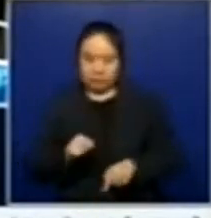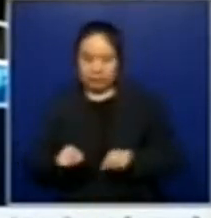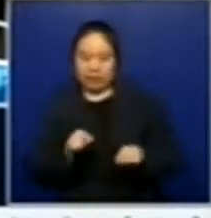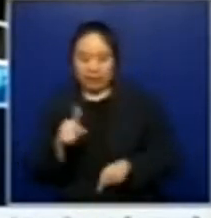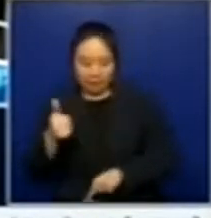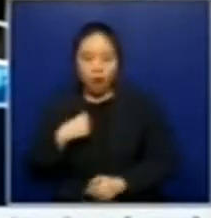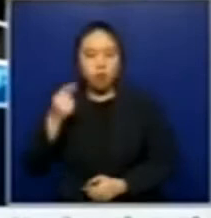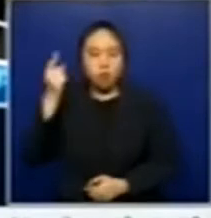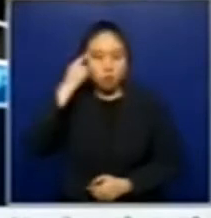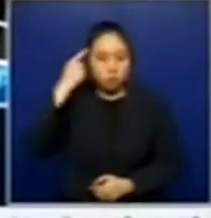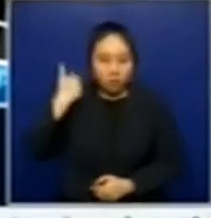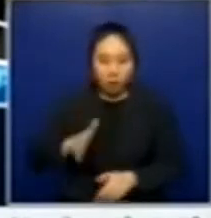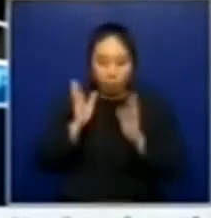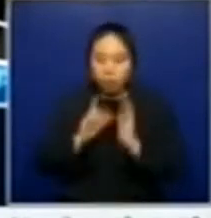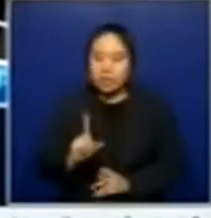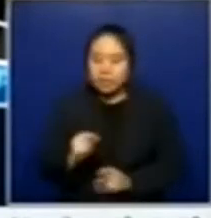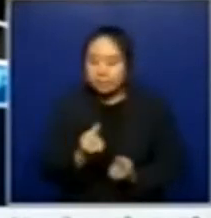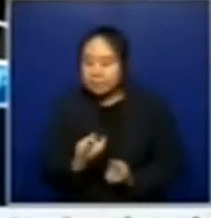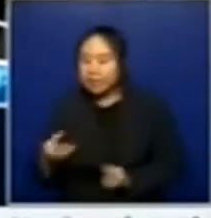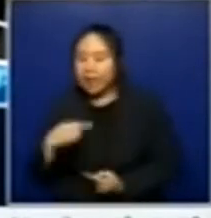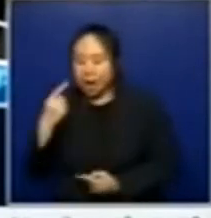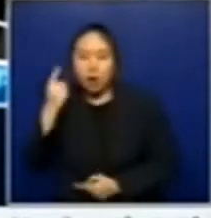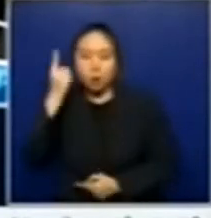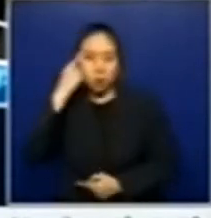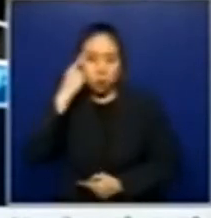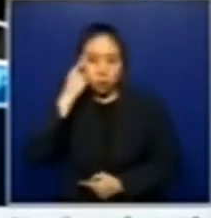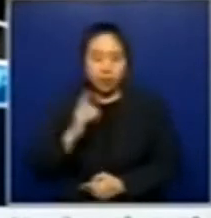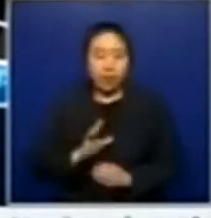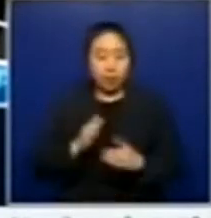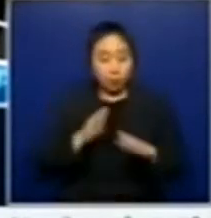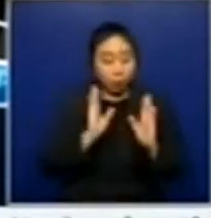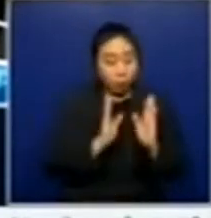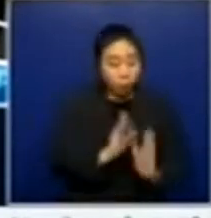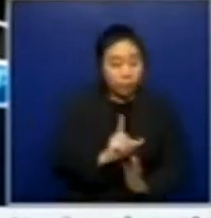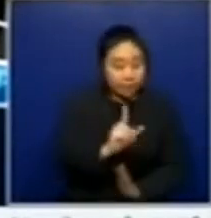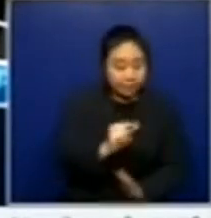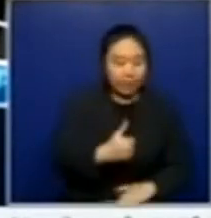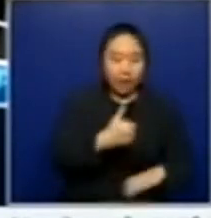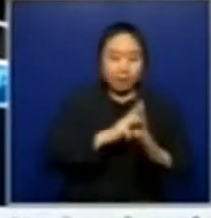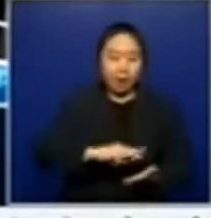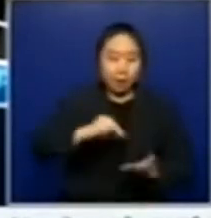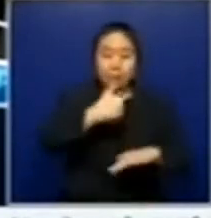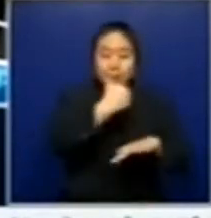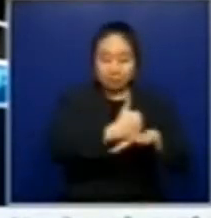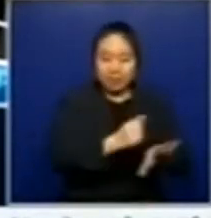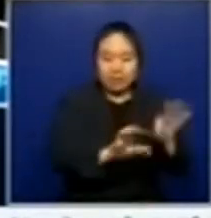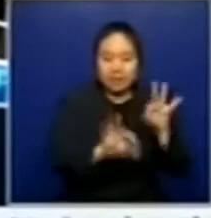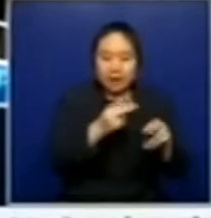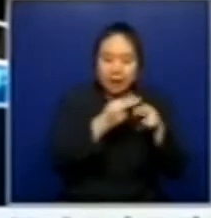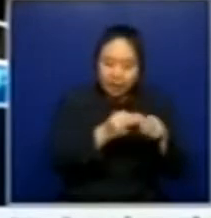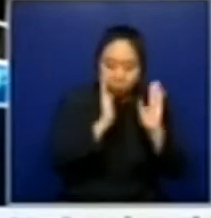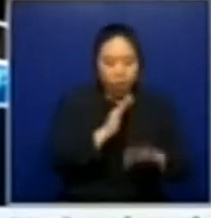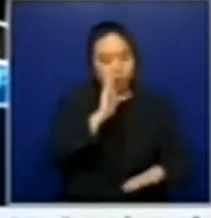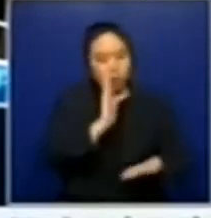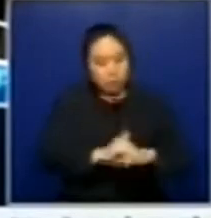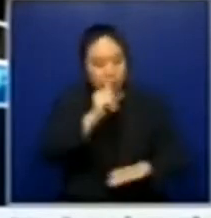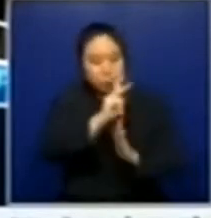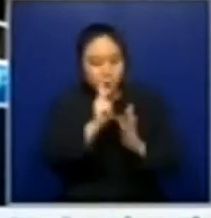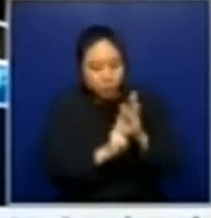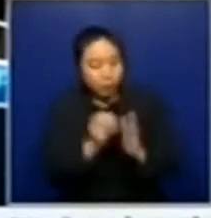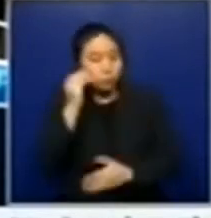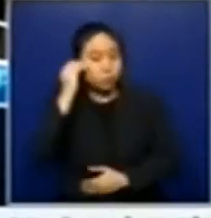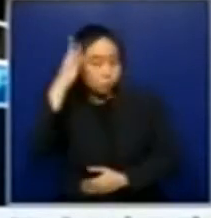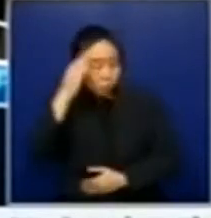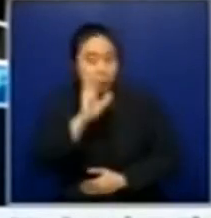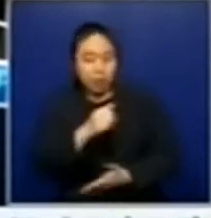ากันว่า20คนนี้จะเป็นยังไงอีก20คนให้อธิการบดีเลือกกันเองซึ่งหวังว่าจะได้ผู้เชี่ยวชาญทางกฎหมายผู้เชี่ยวชาญมีความรู้จะเข้ามา